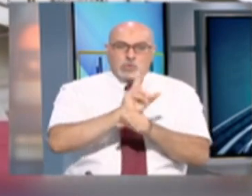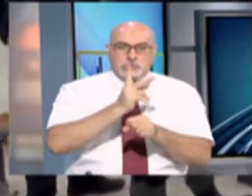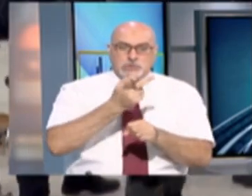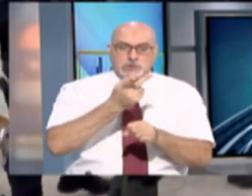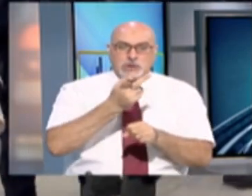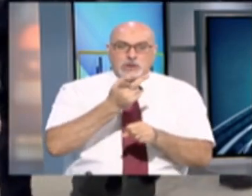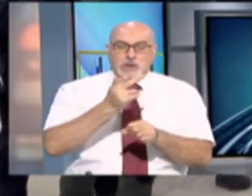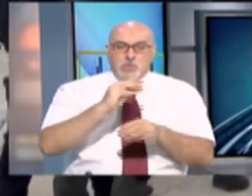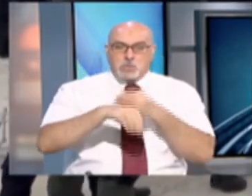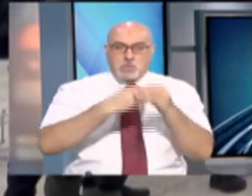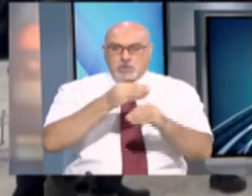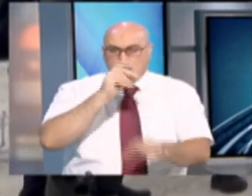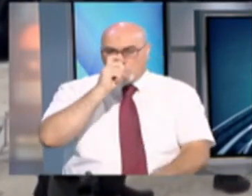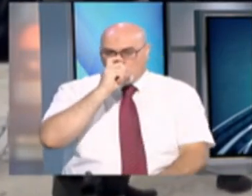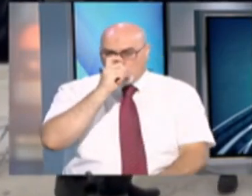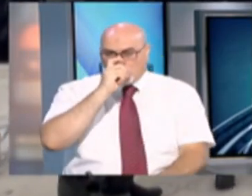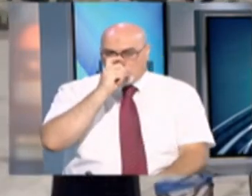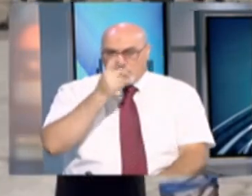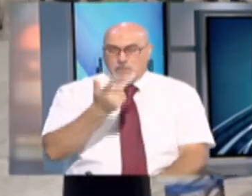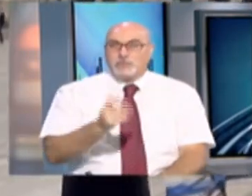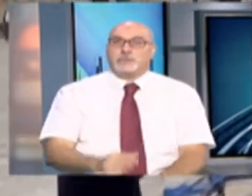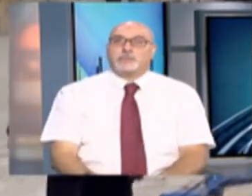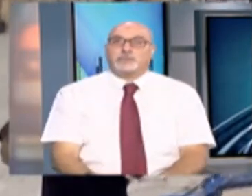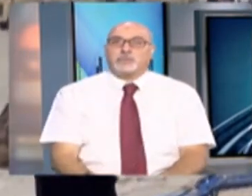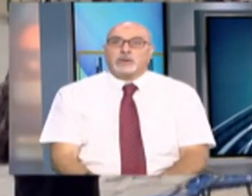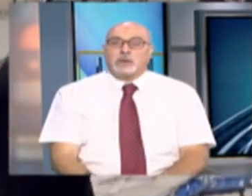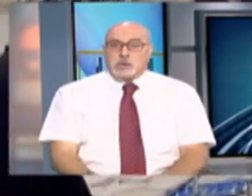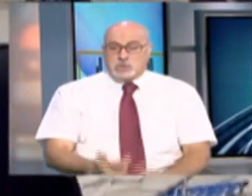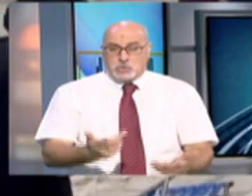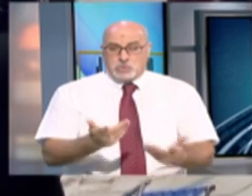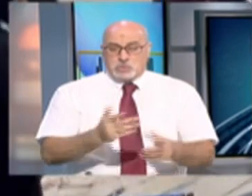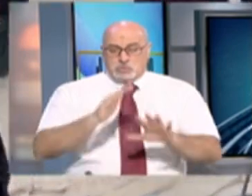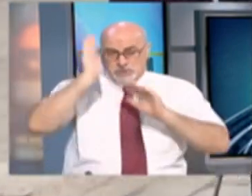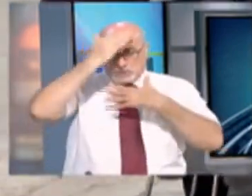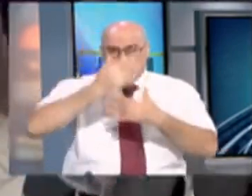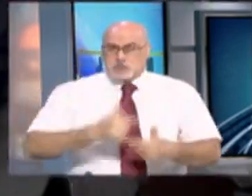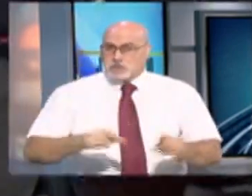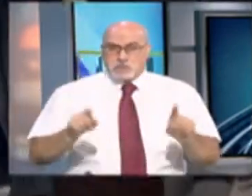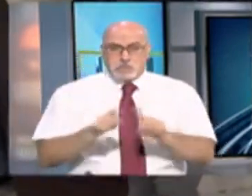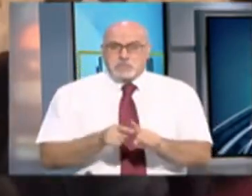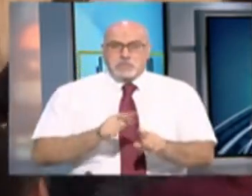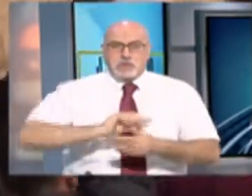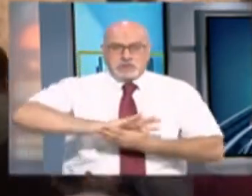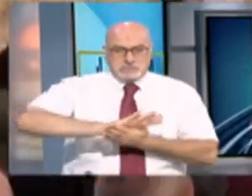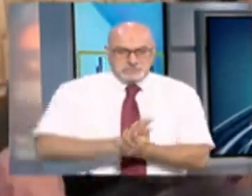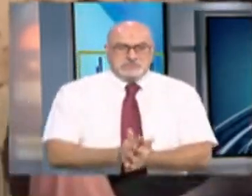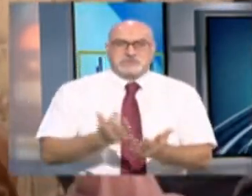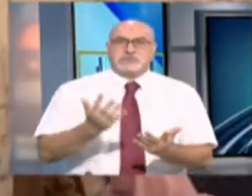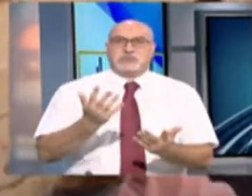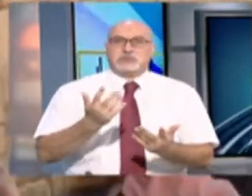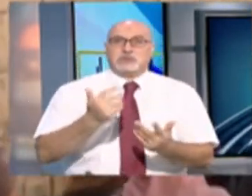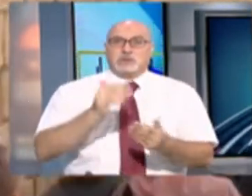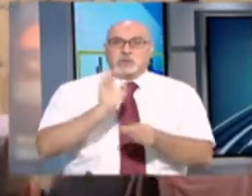استقرار الأمة العربية وضرب مقدساتها. وما يحدث في فلسطين من قمع تقتيل واستيطان، وفي